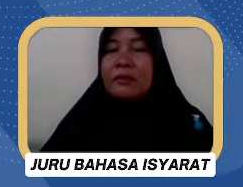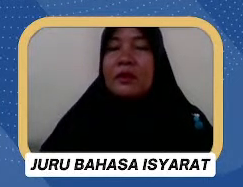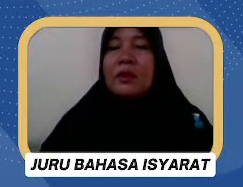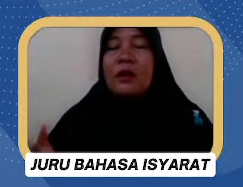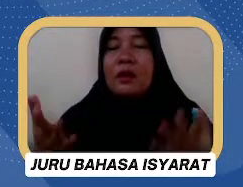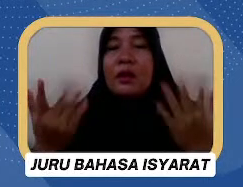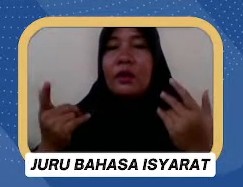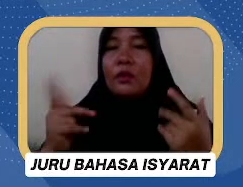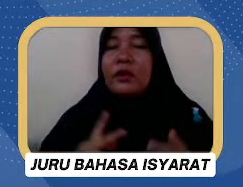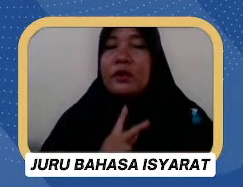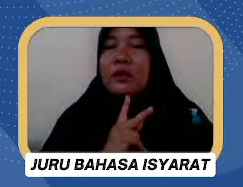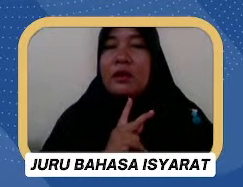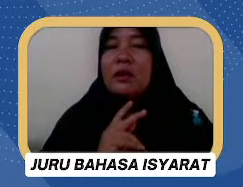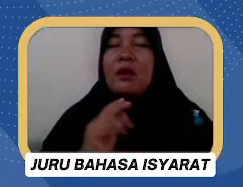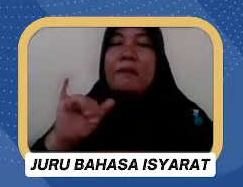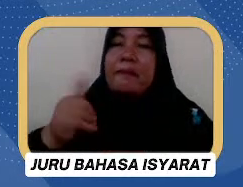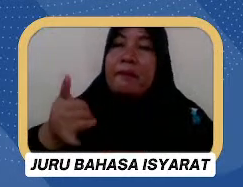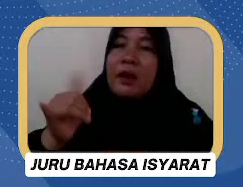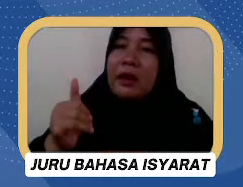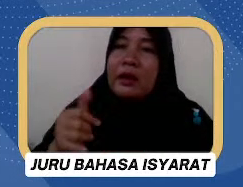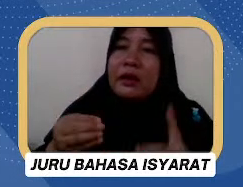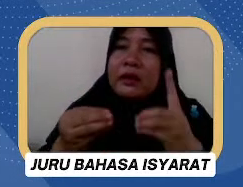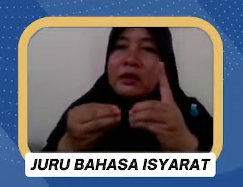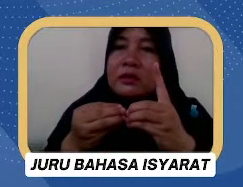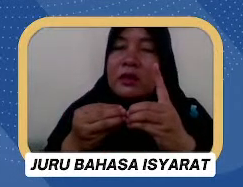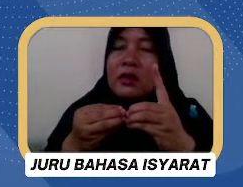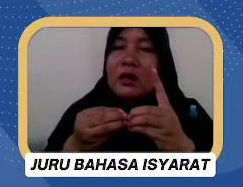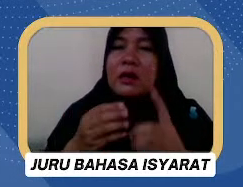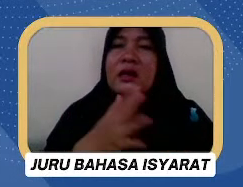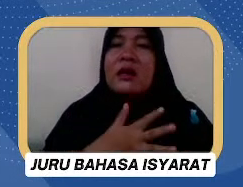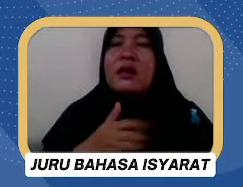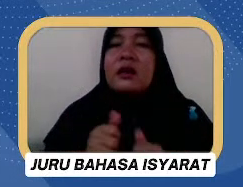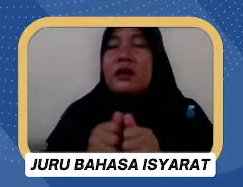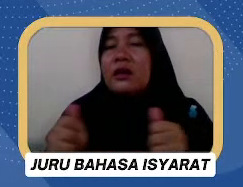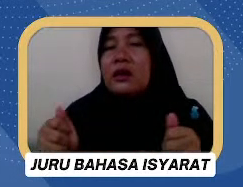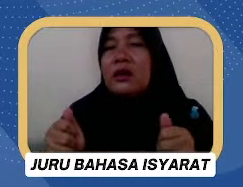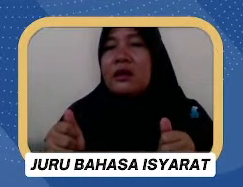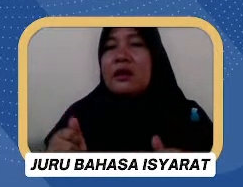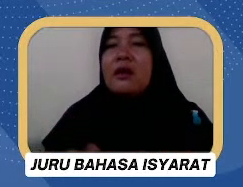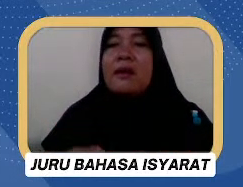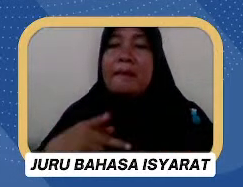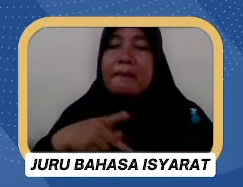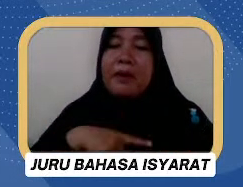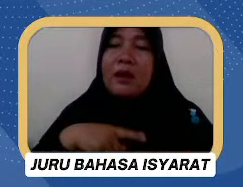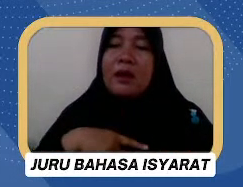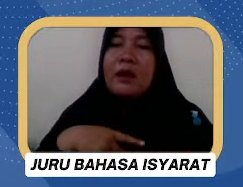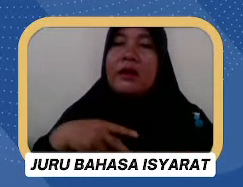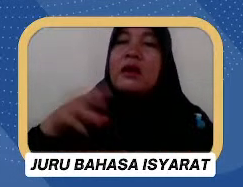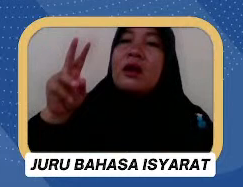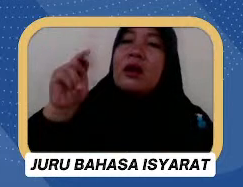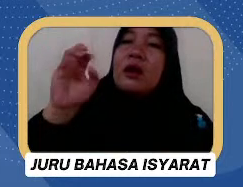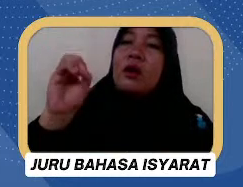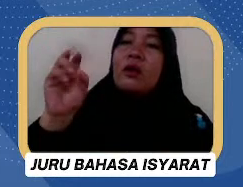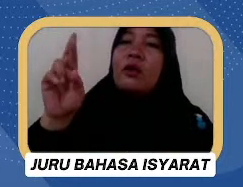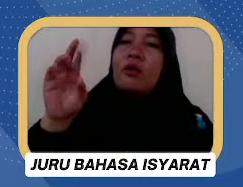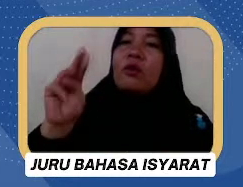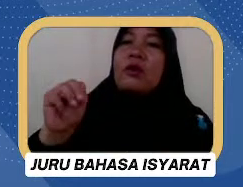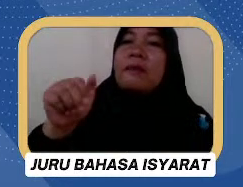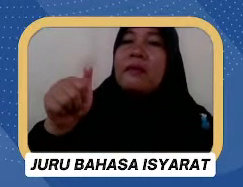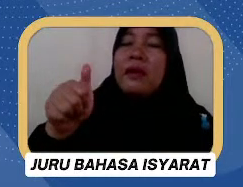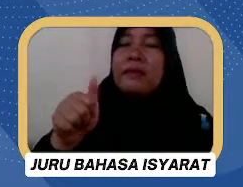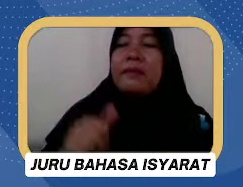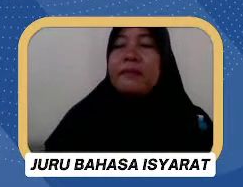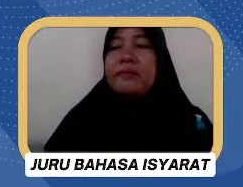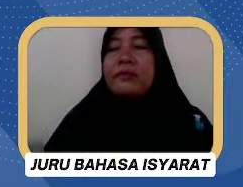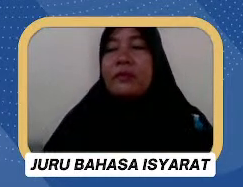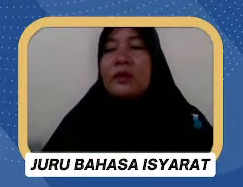norma, baik norma hukum, norma agama, maupun norma kesusilaan yang lain.